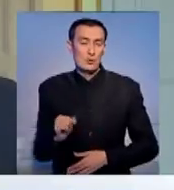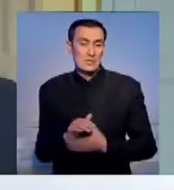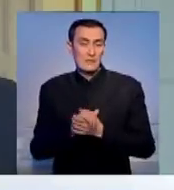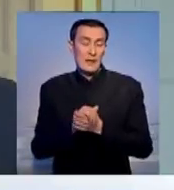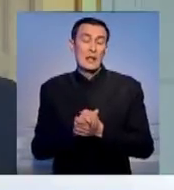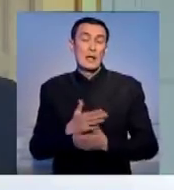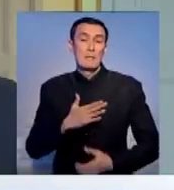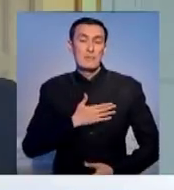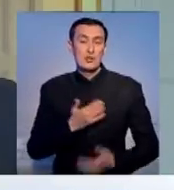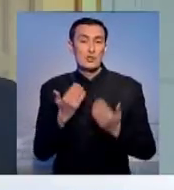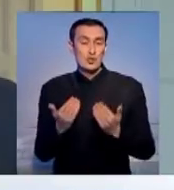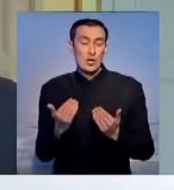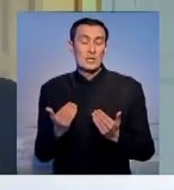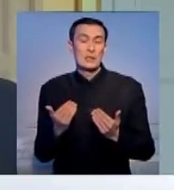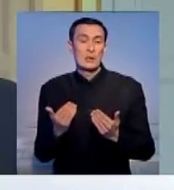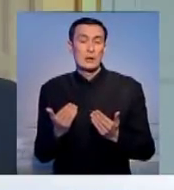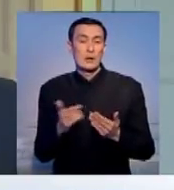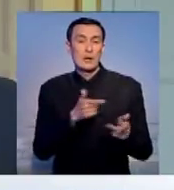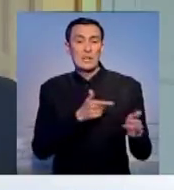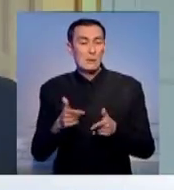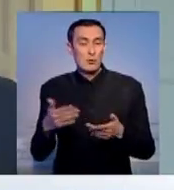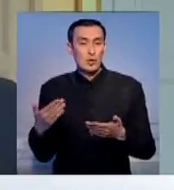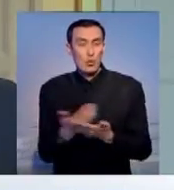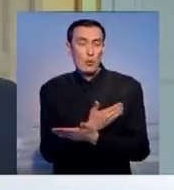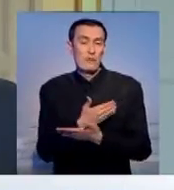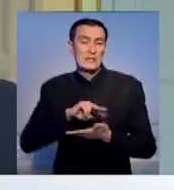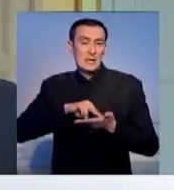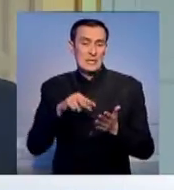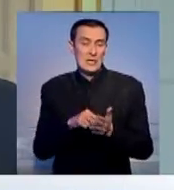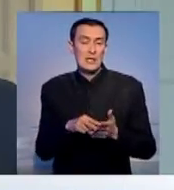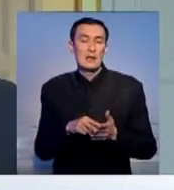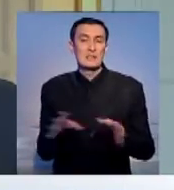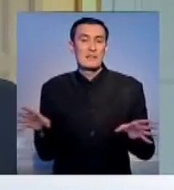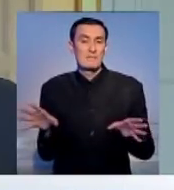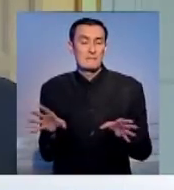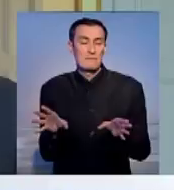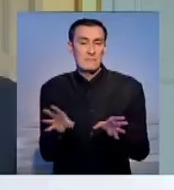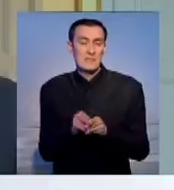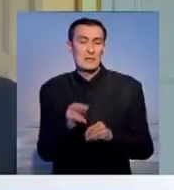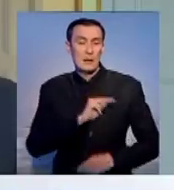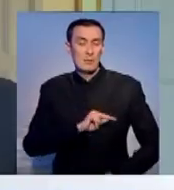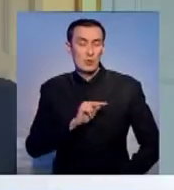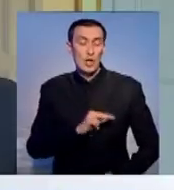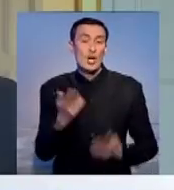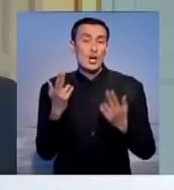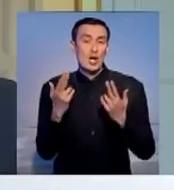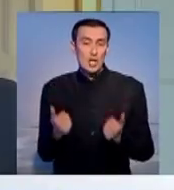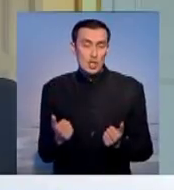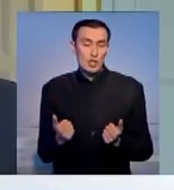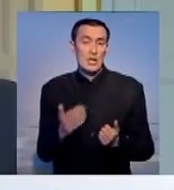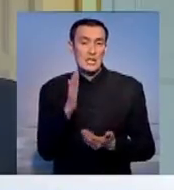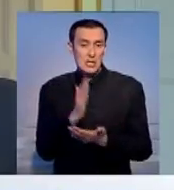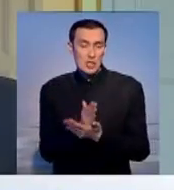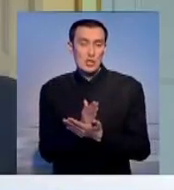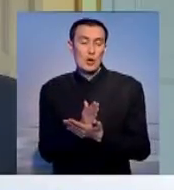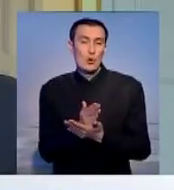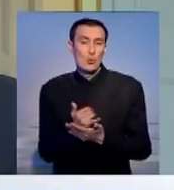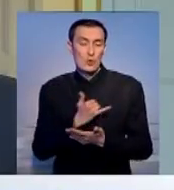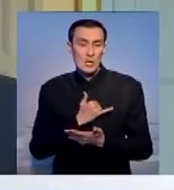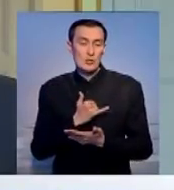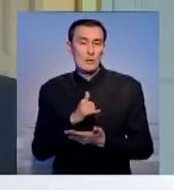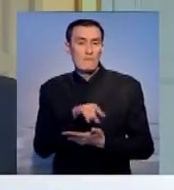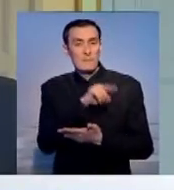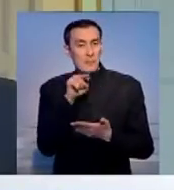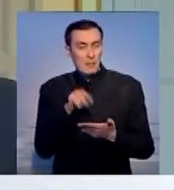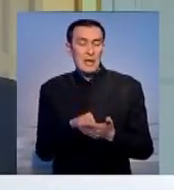У нас идет разработка новой стратегии взаимодействия с регионом. Конечно, есть общие угрозы,